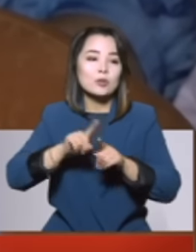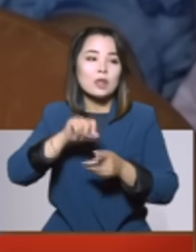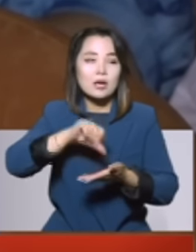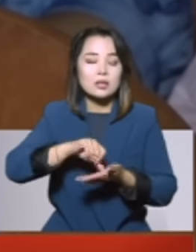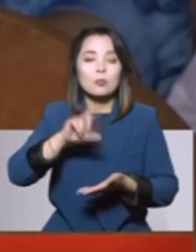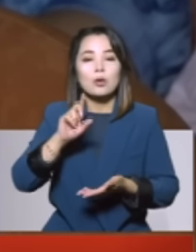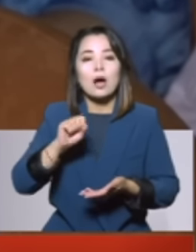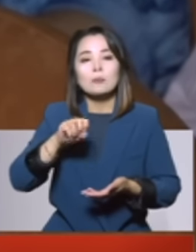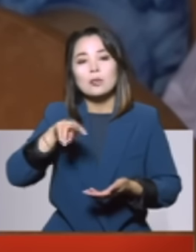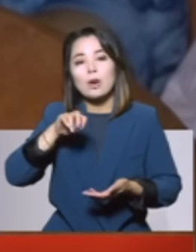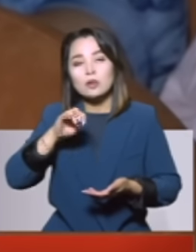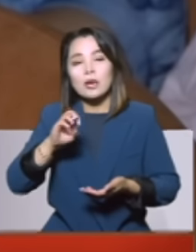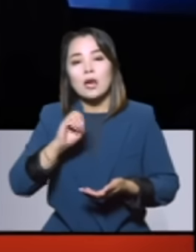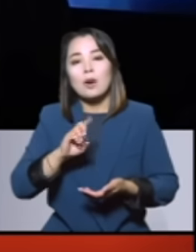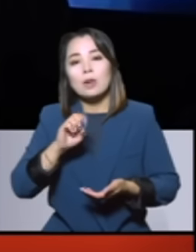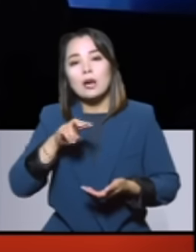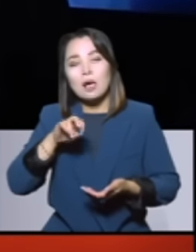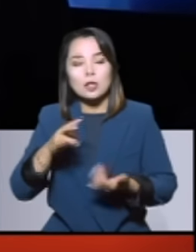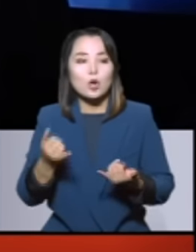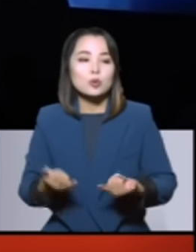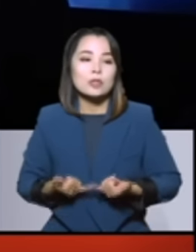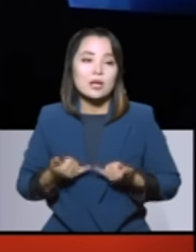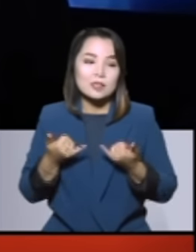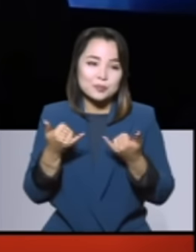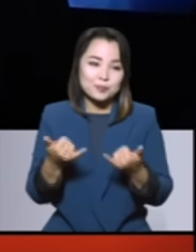Болат Әбділманов пен Ерлан Біләл сомдады.